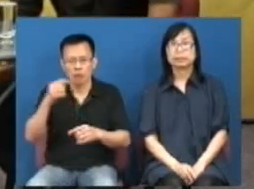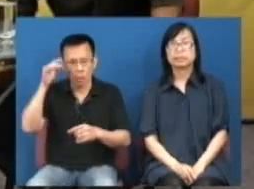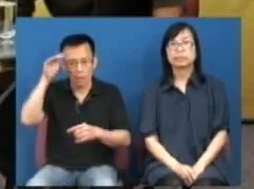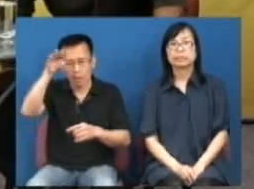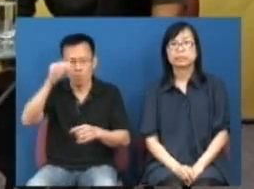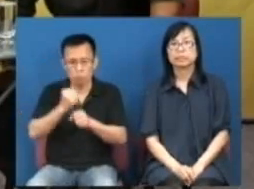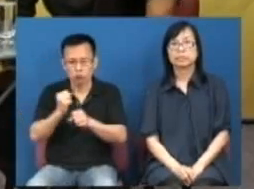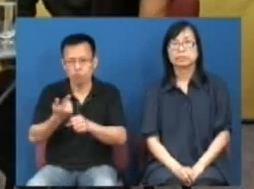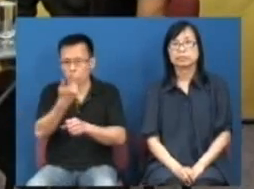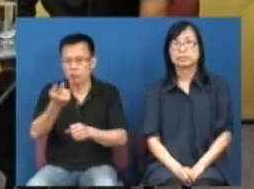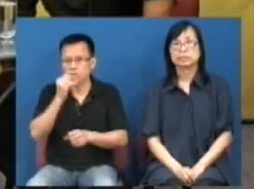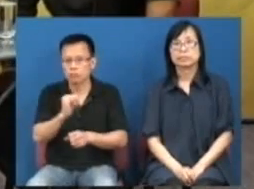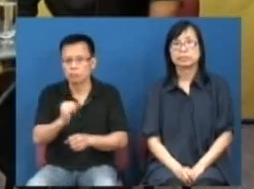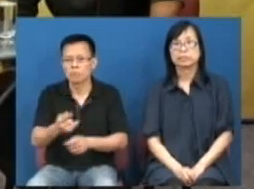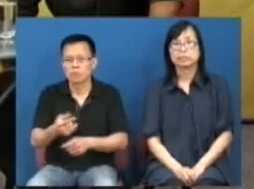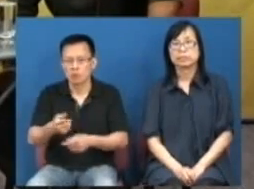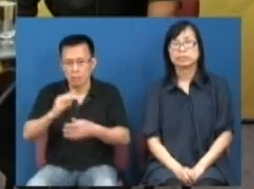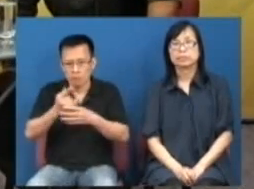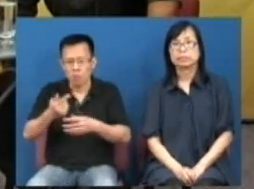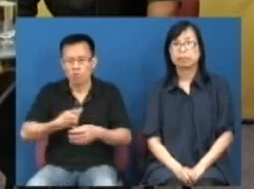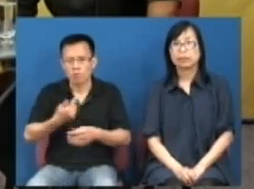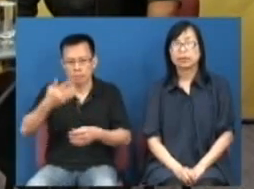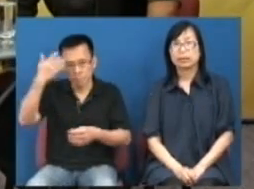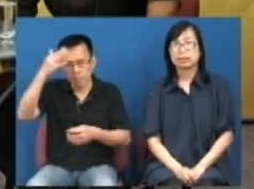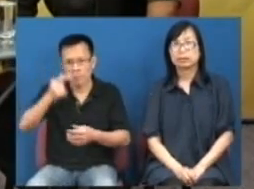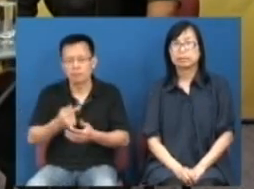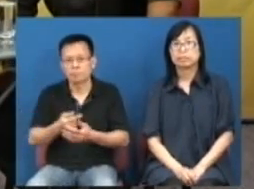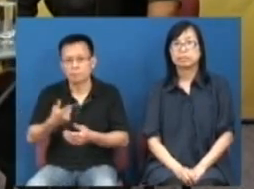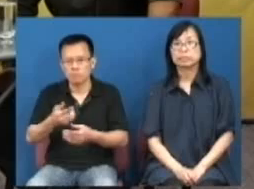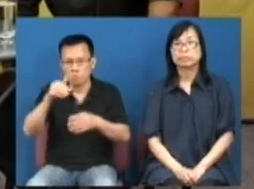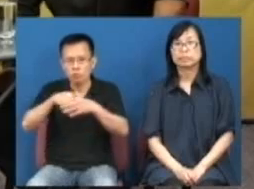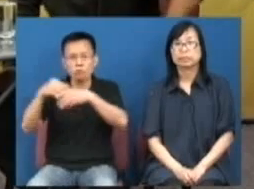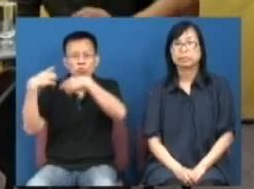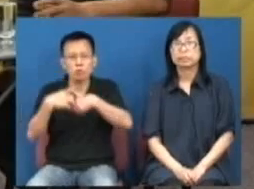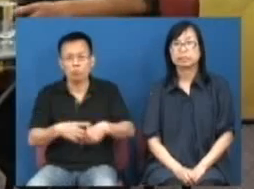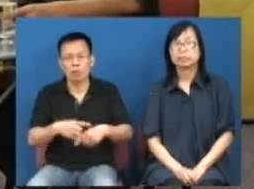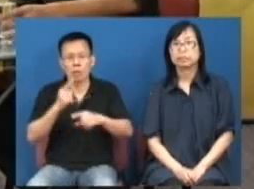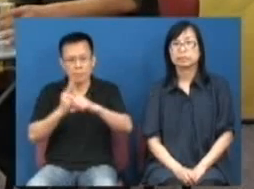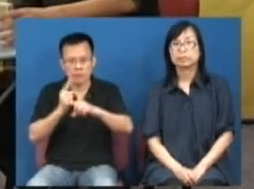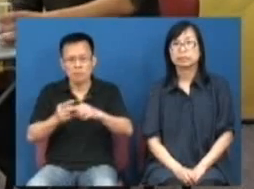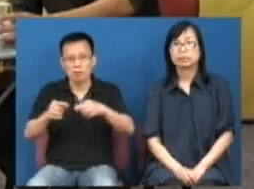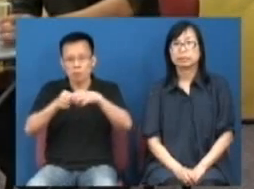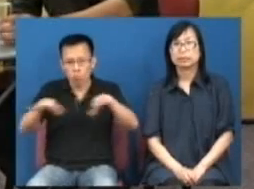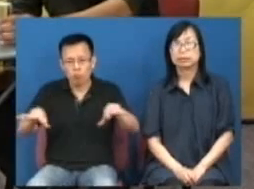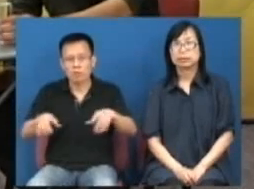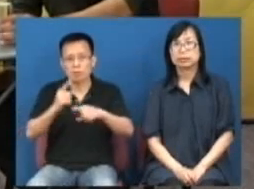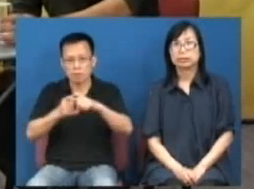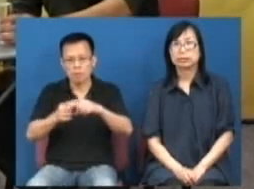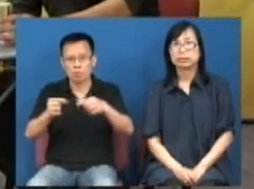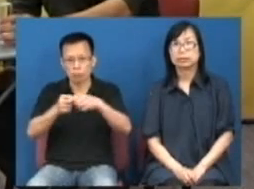些壞事，讓我們更加明白到原來他們的選舉究竟是公不公平，是否公平公正的，